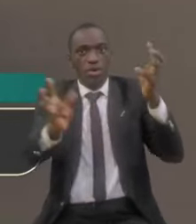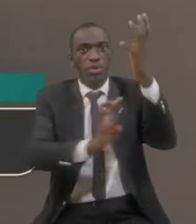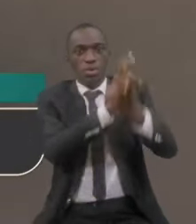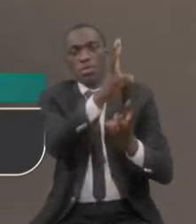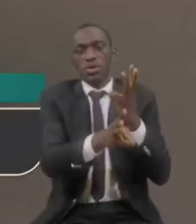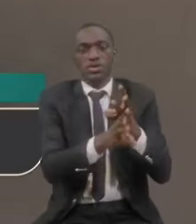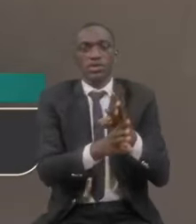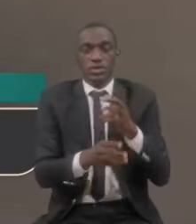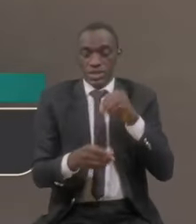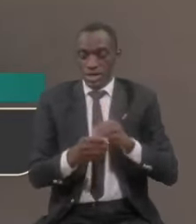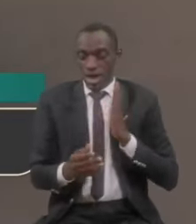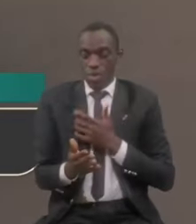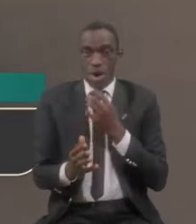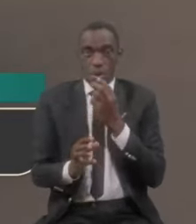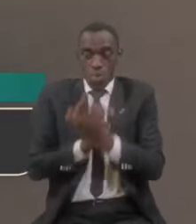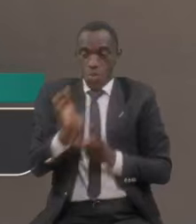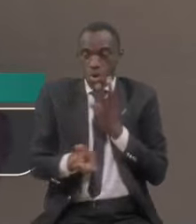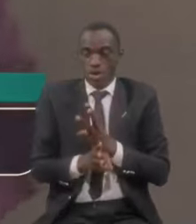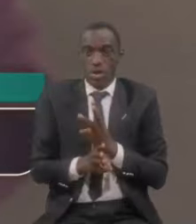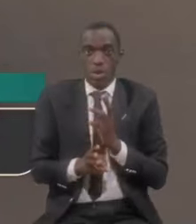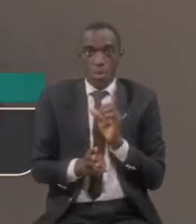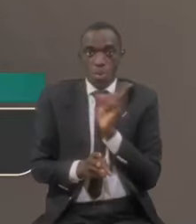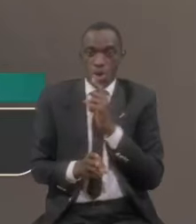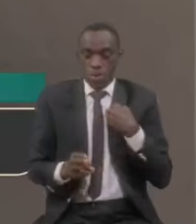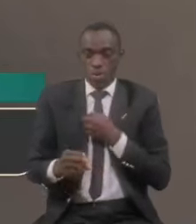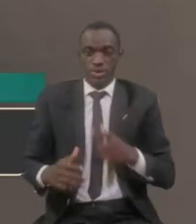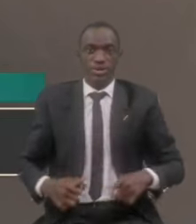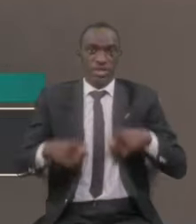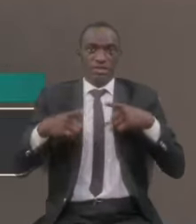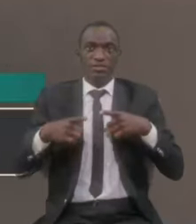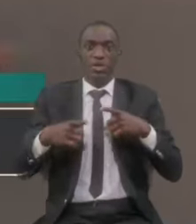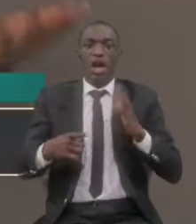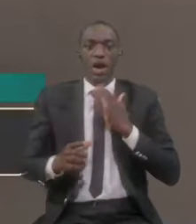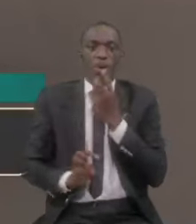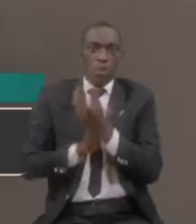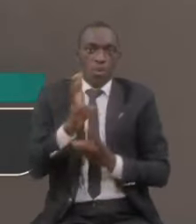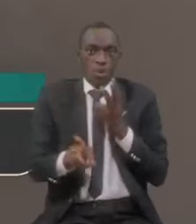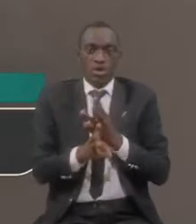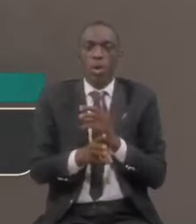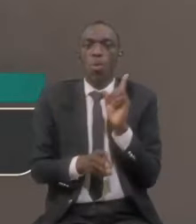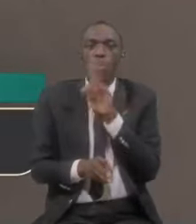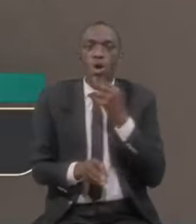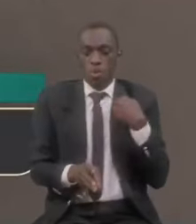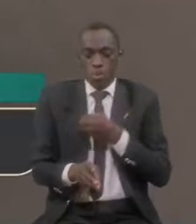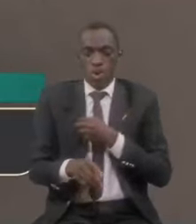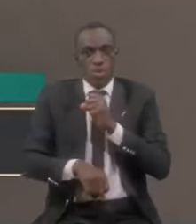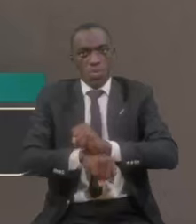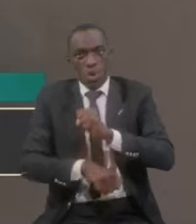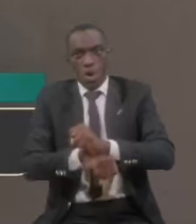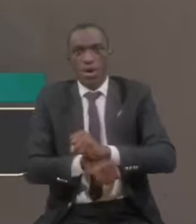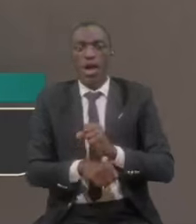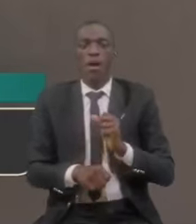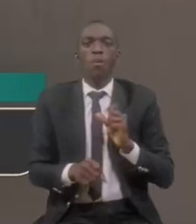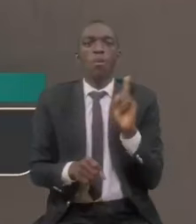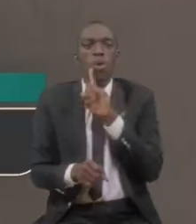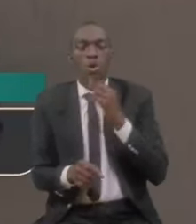vivons, dans notre monde où nous opérons, dans notre monde où nous exécutons